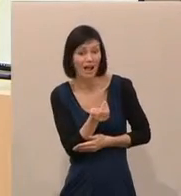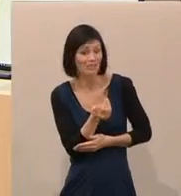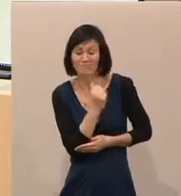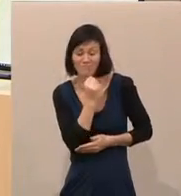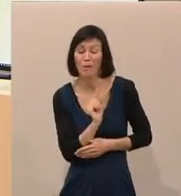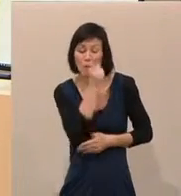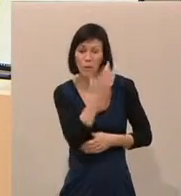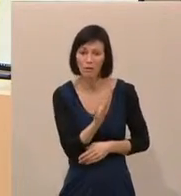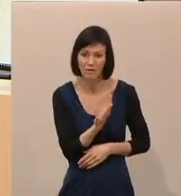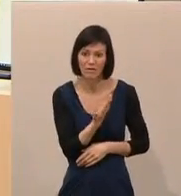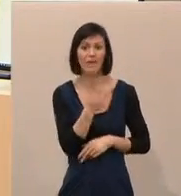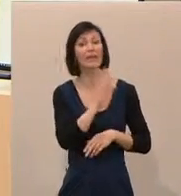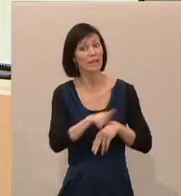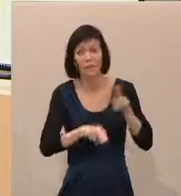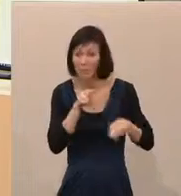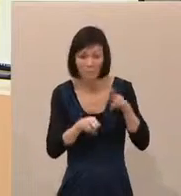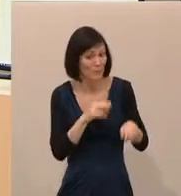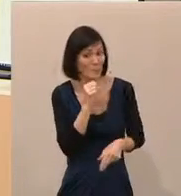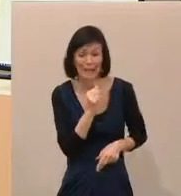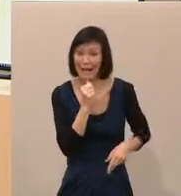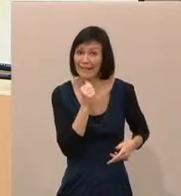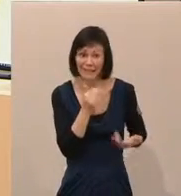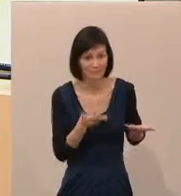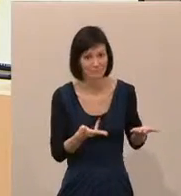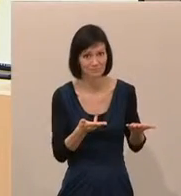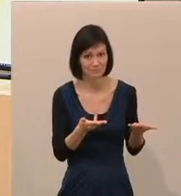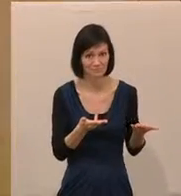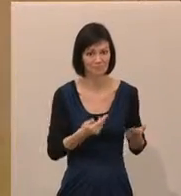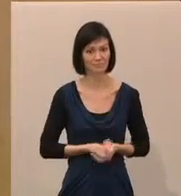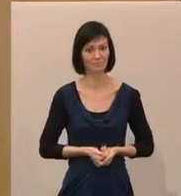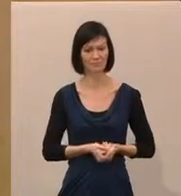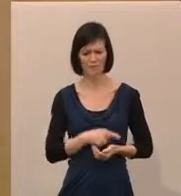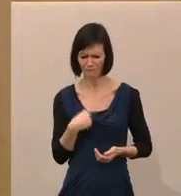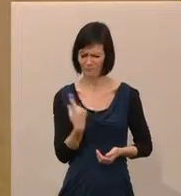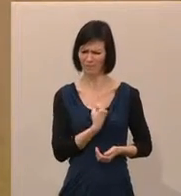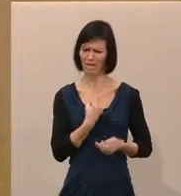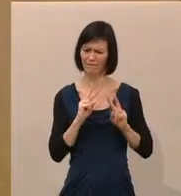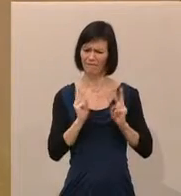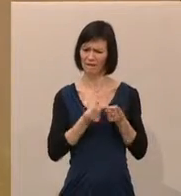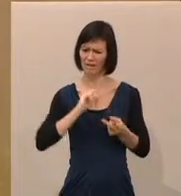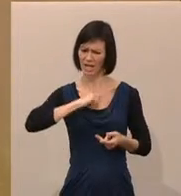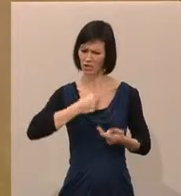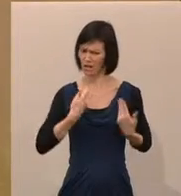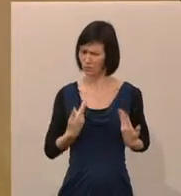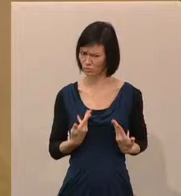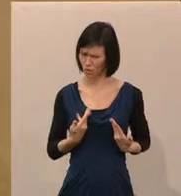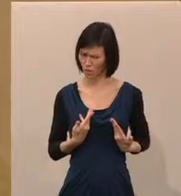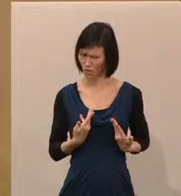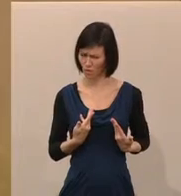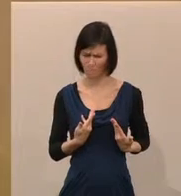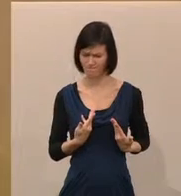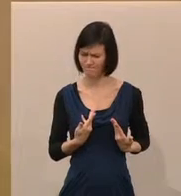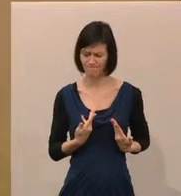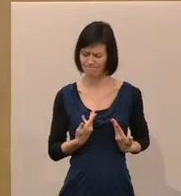Kinderbetreuung. Und es ist auch nicht unser Weltbild, um auch die FPÖ-Frauen